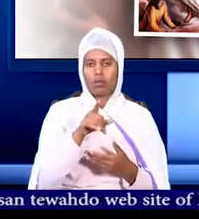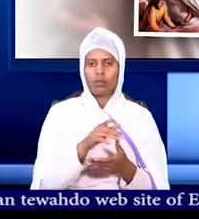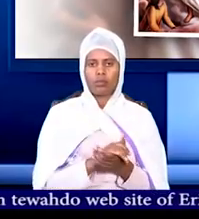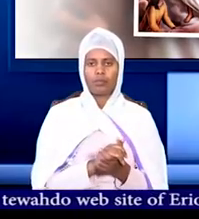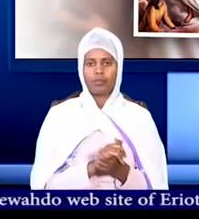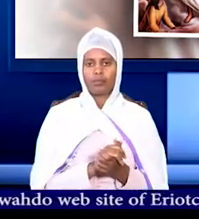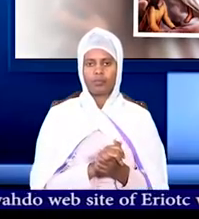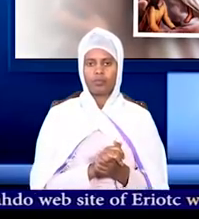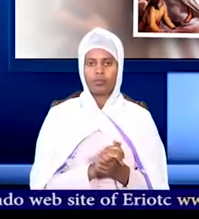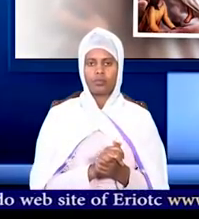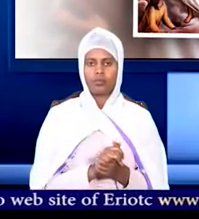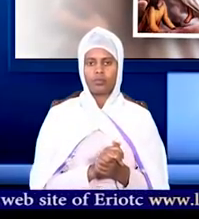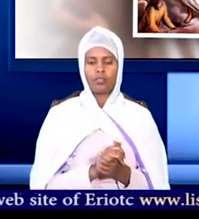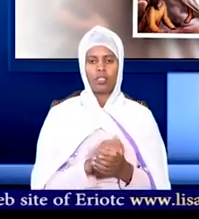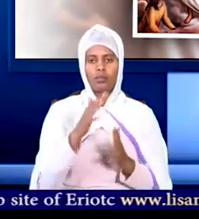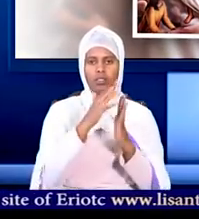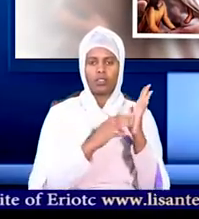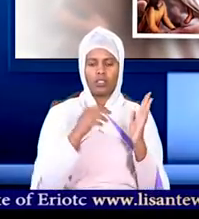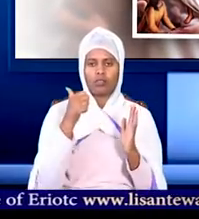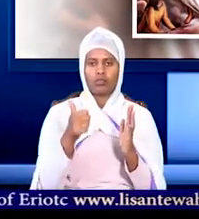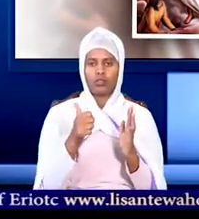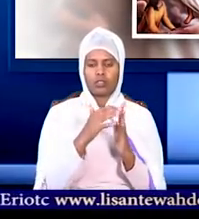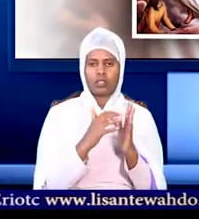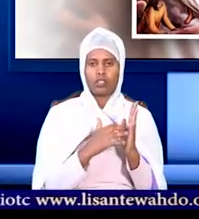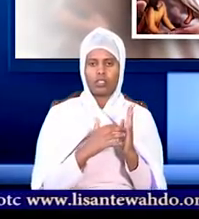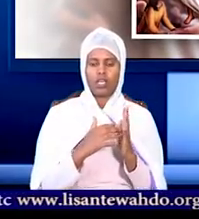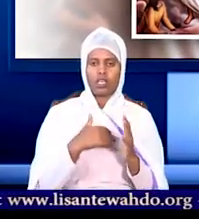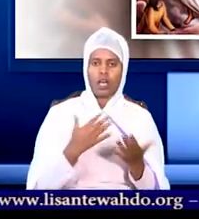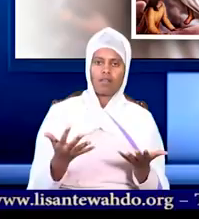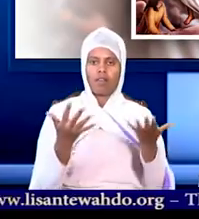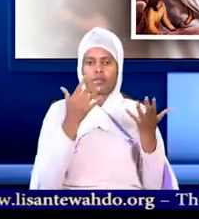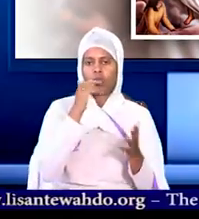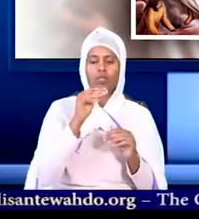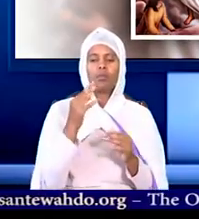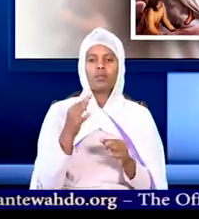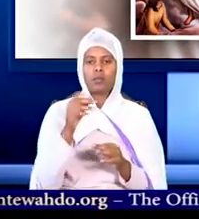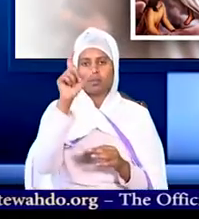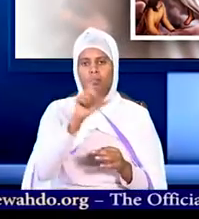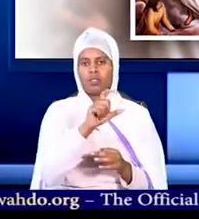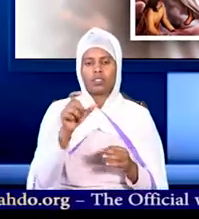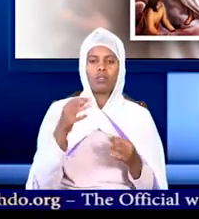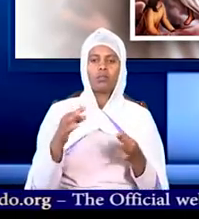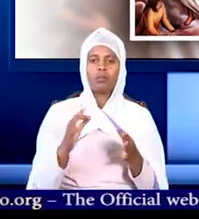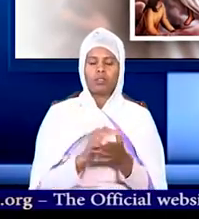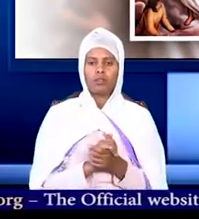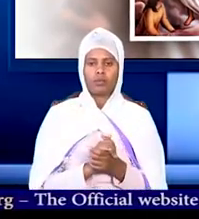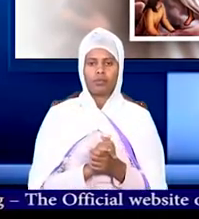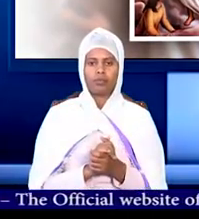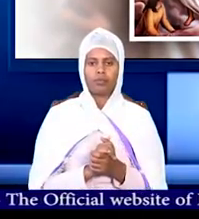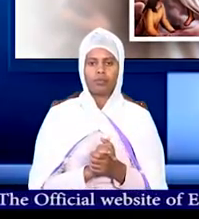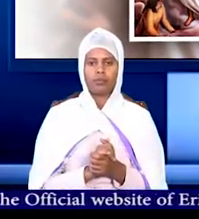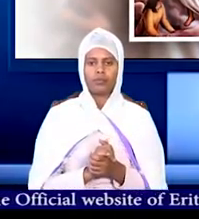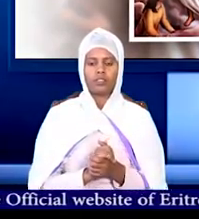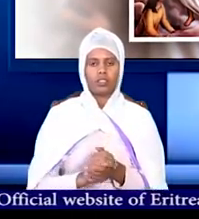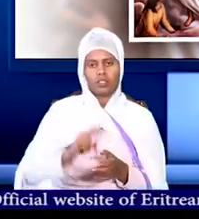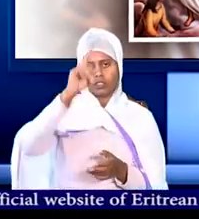ነዚ ክገለፅ ከሎ ናብ ገላትያ ኣብ ምዕራፍ 6 እንሆ ክምካሕቶ ኮይነ በዚ መስቀል እዚ እንታይ ስለ ዝኾነ